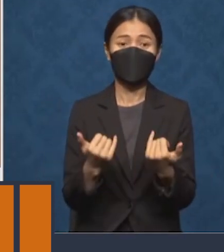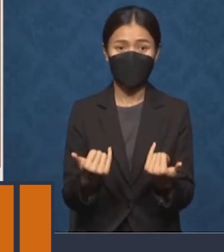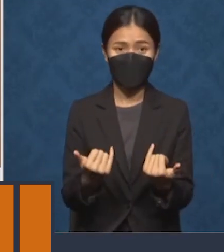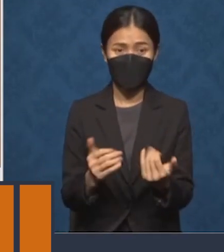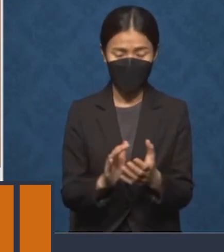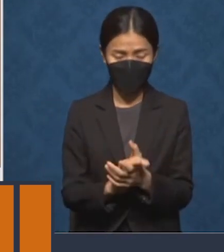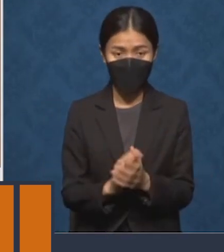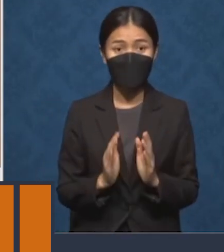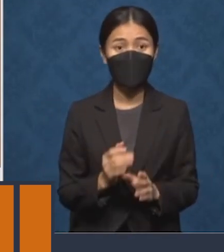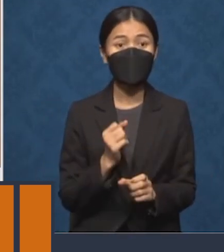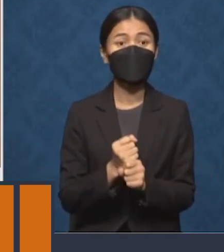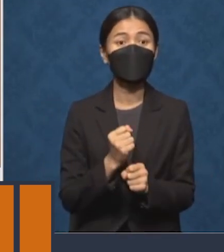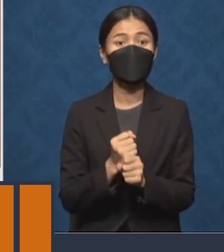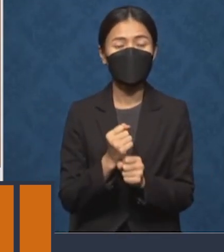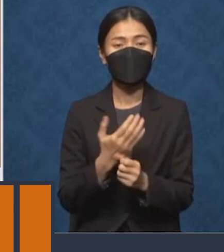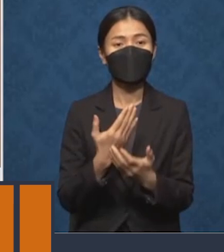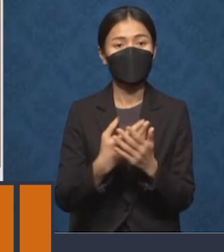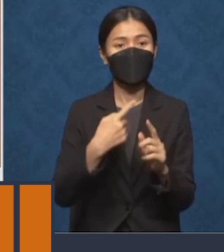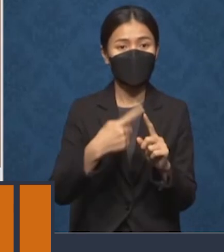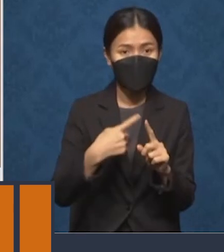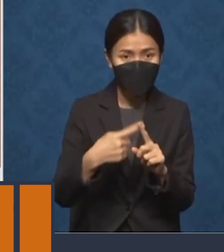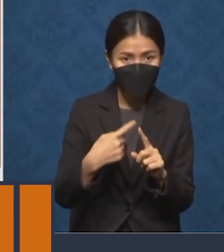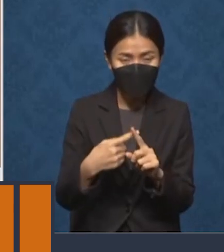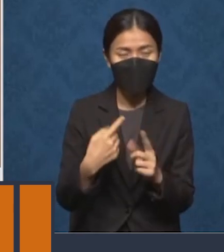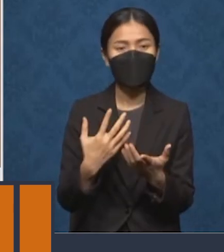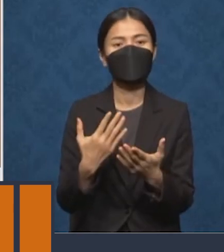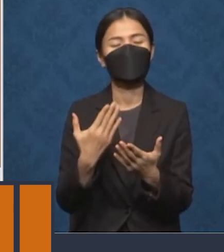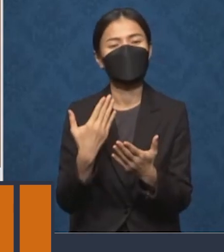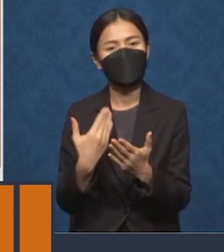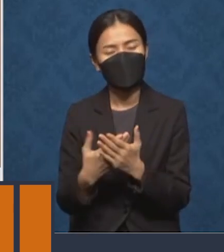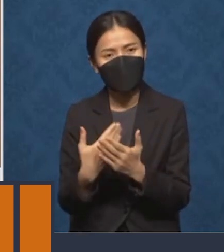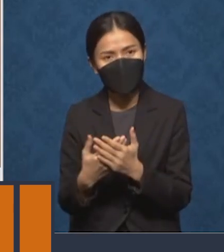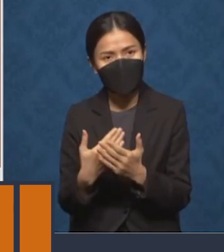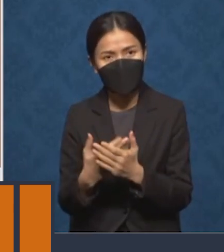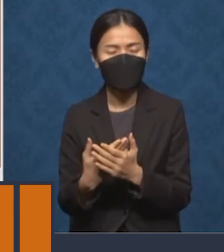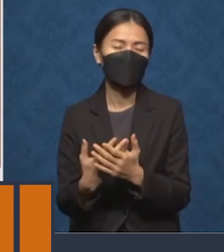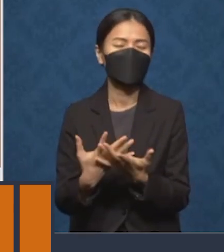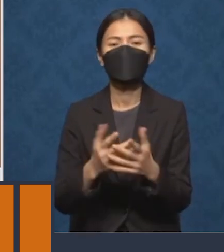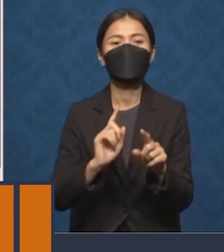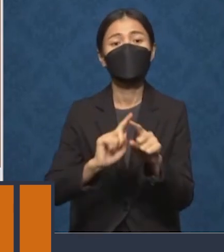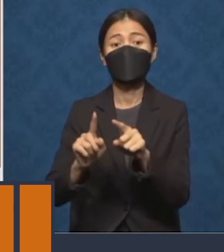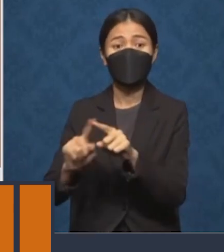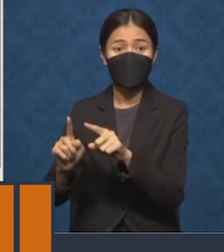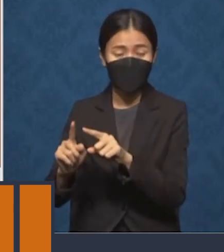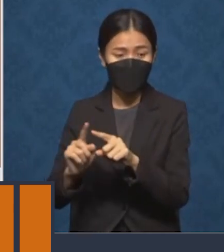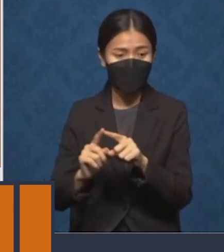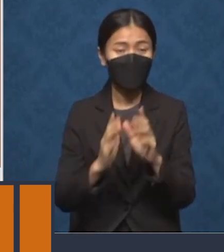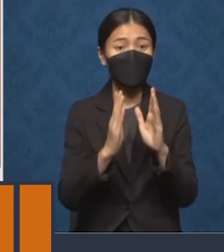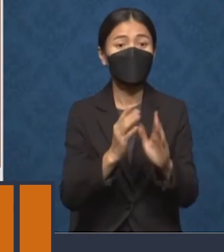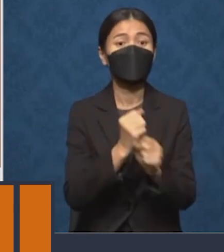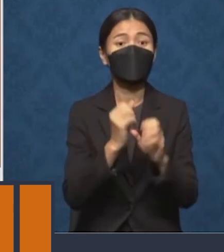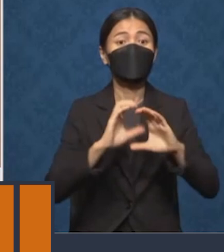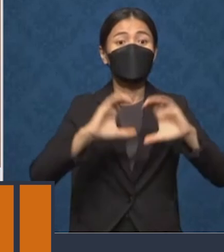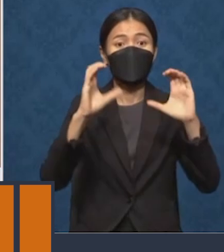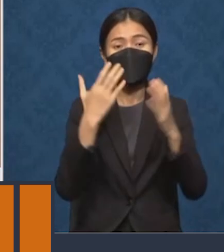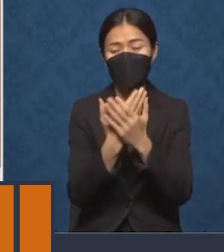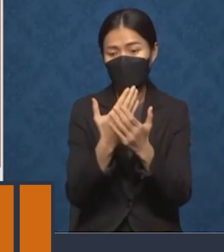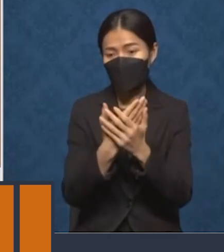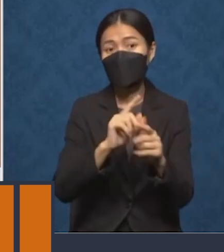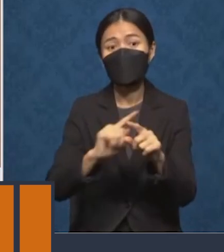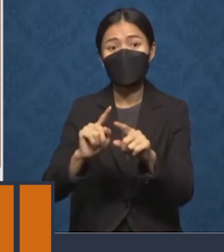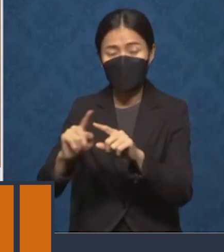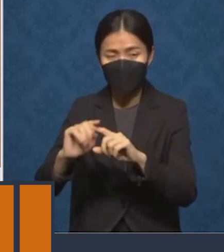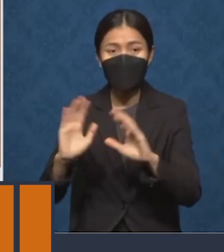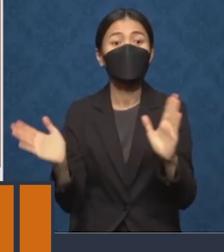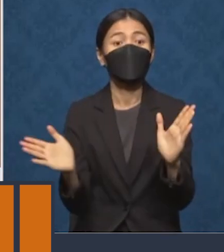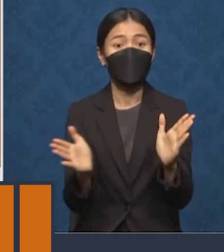นรวมค่าตอบแทนรวมเบี้ยหวัดบำเหน็จบำนาญค่าใช้จ่ายรักษาพยาบาลต่างๆของข้าราชการคิดเป็นสูงถึง 40% ของงบประม